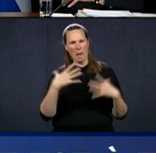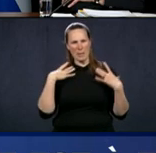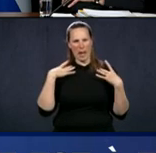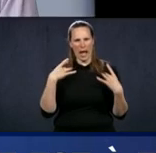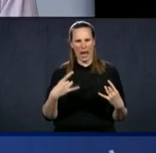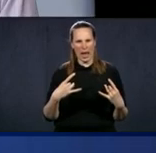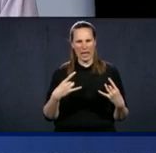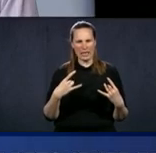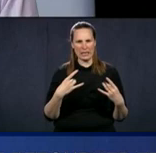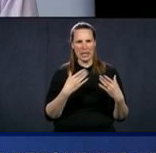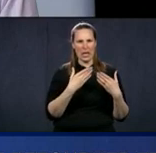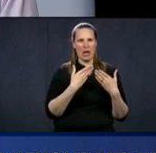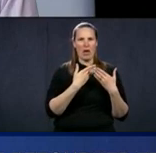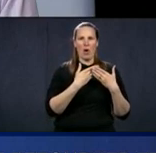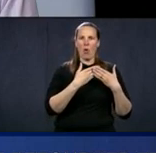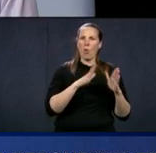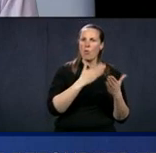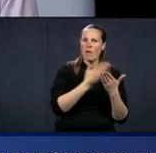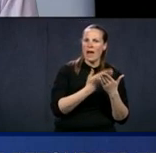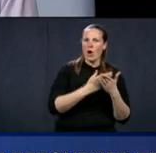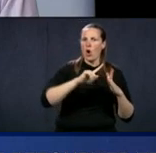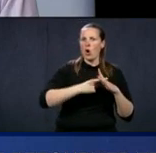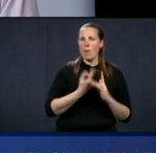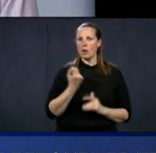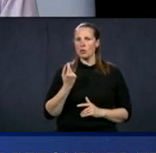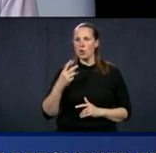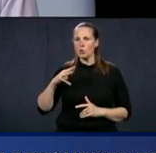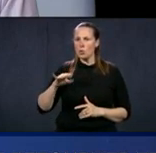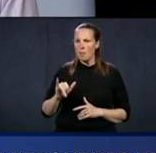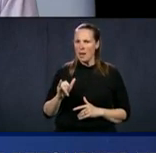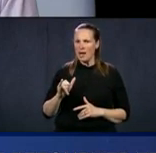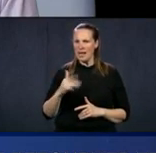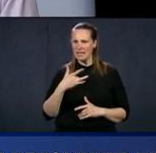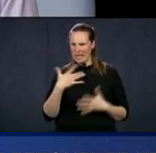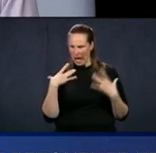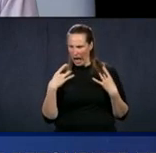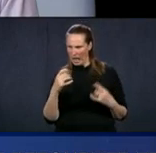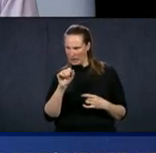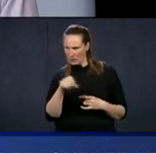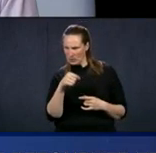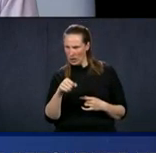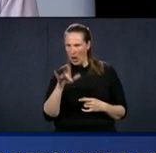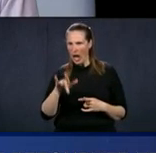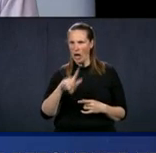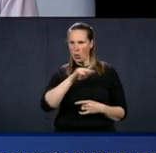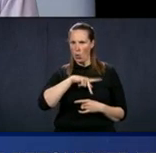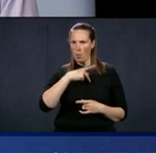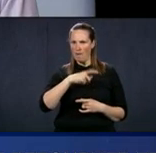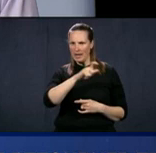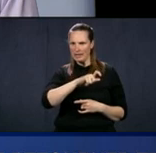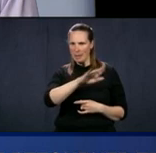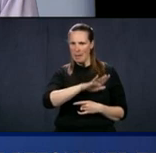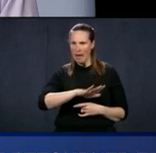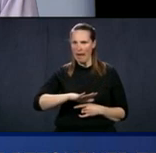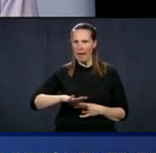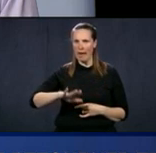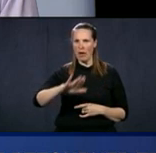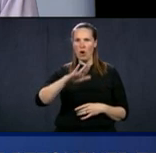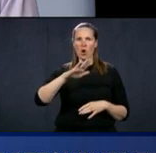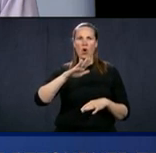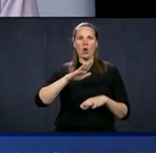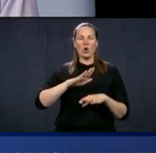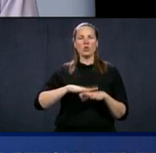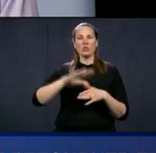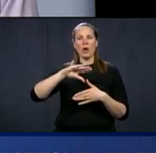commencer à ouvrir les écoles à partir du 11 mai, sachant qu'au Québec, on est le seul État à travers l'Amérique du Nord à